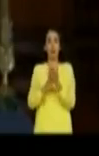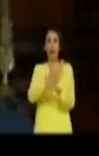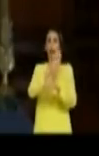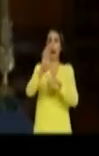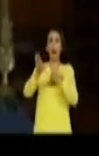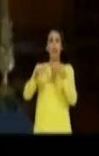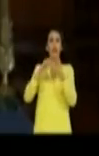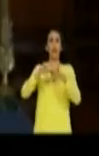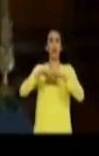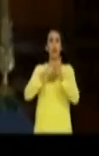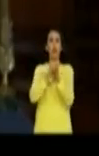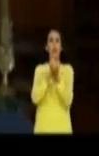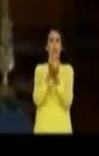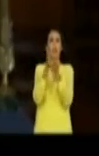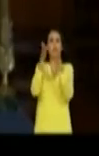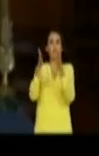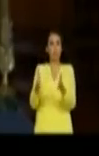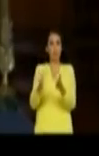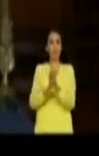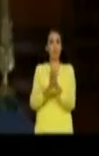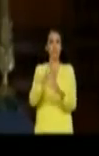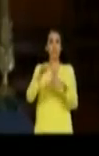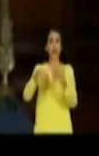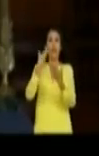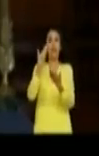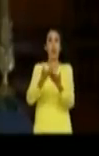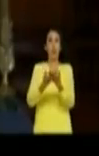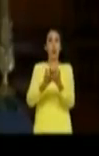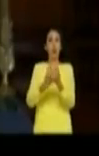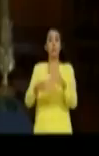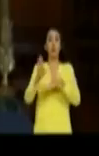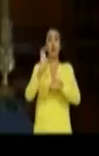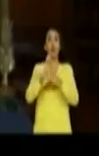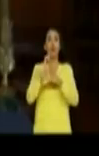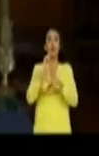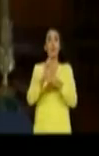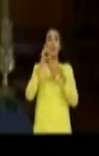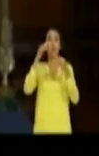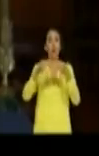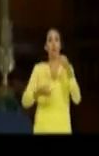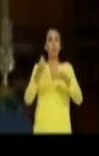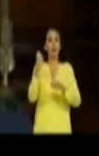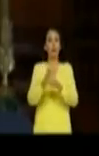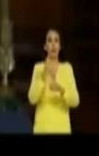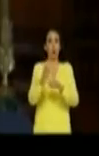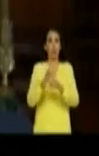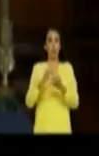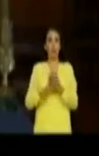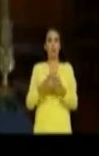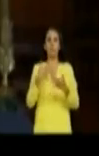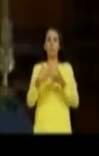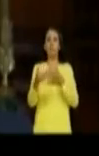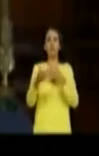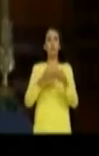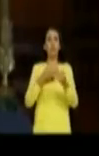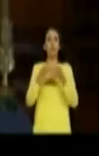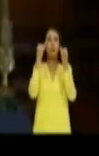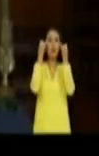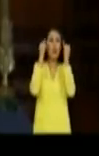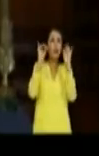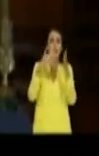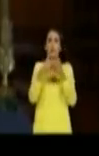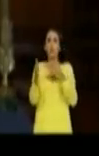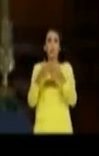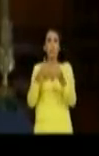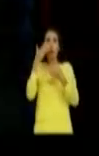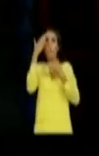kutinka María Alejandra Vicuña warmi ima mi kasna kai watakuna yankana piyana panga chayka ajishina mirikuri nishpa mi kai